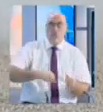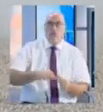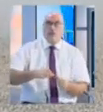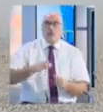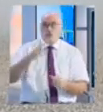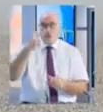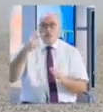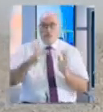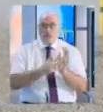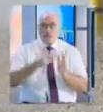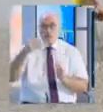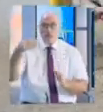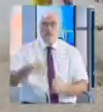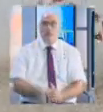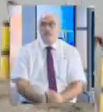3220 متر.